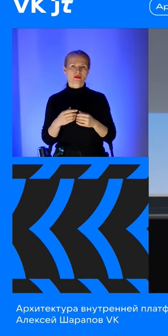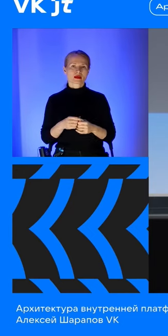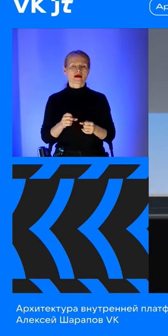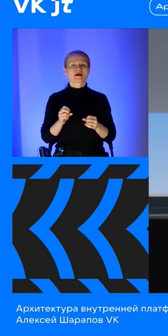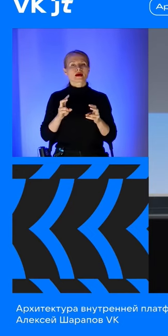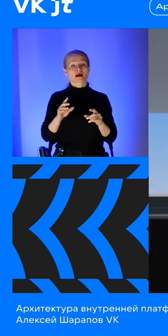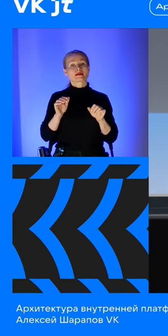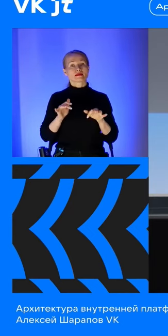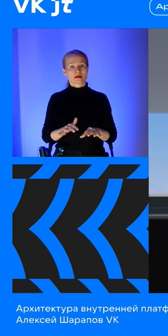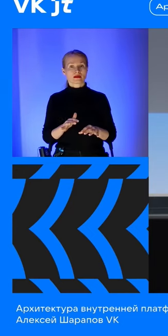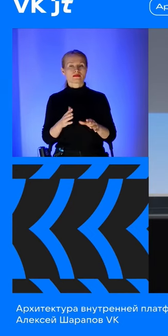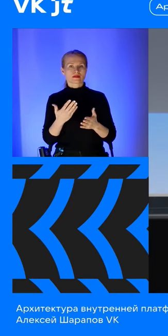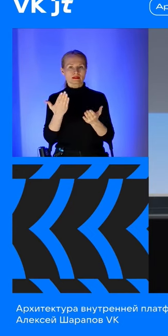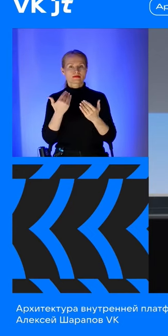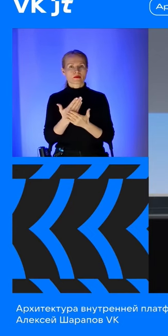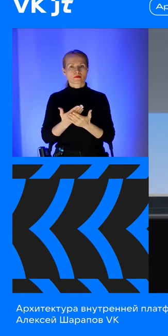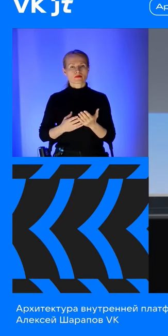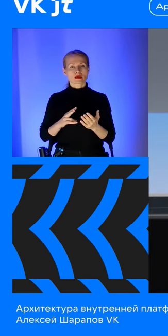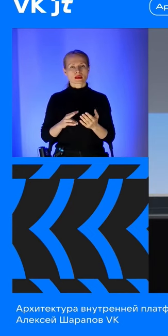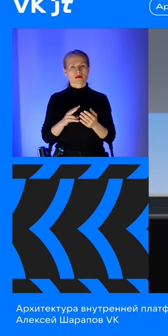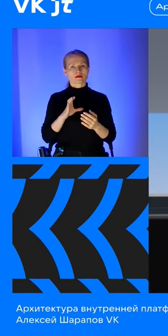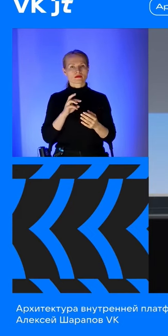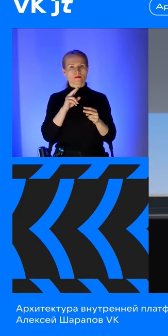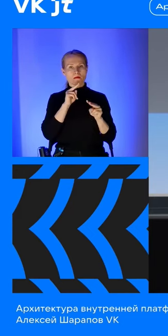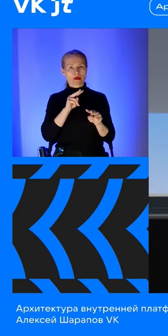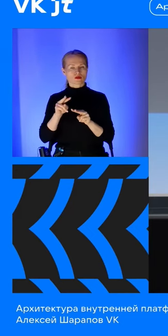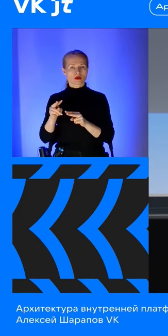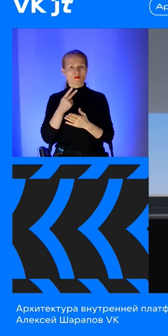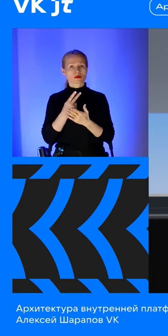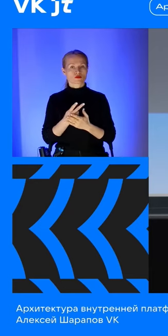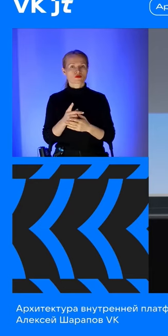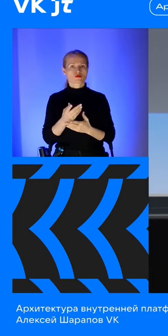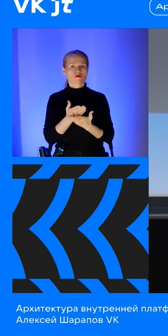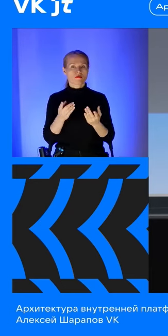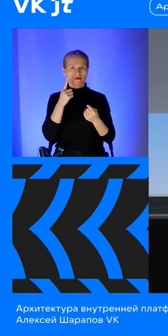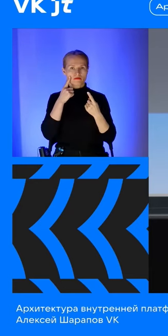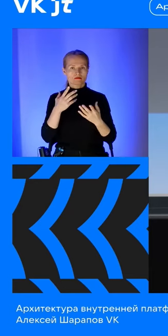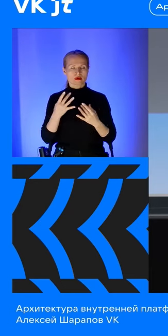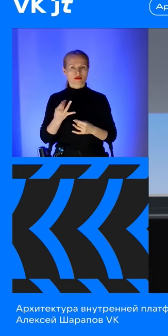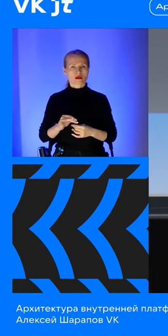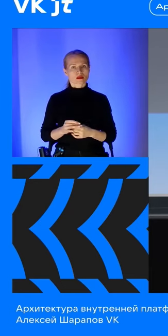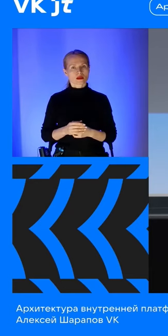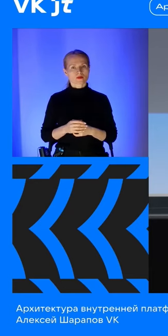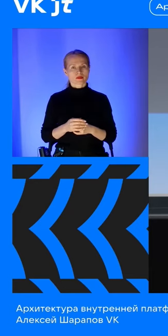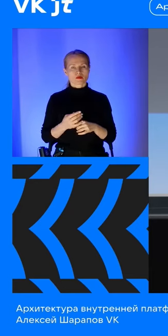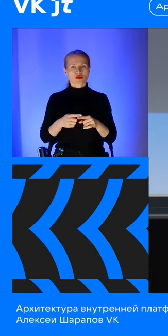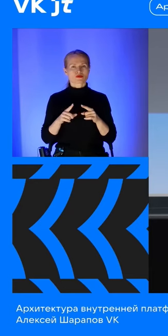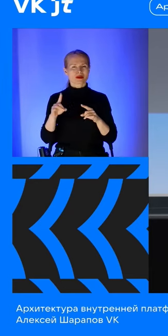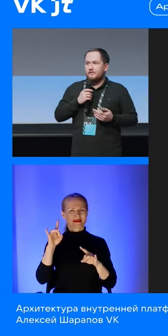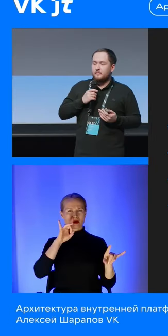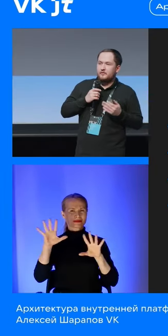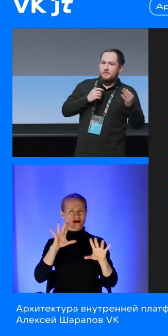примере системы мониторинга Ну вот на пример Посмотрим Да чтобы вам было понятнее а то я тут такие абстрактные вещи